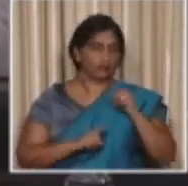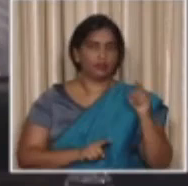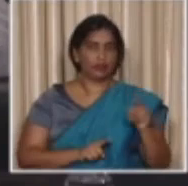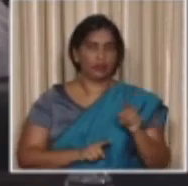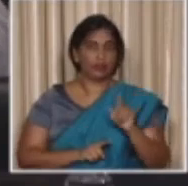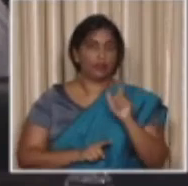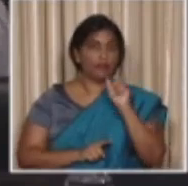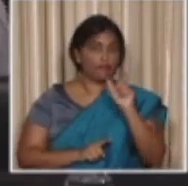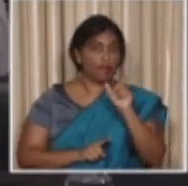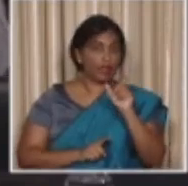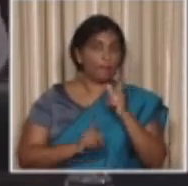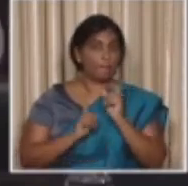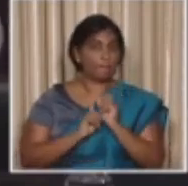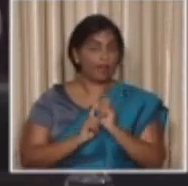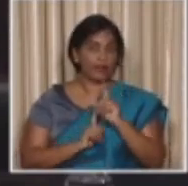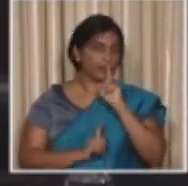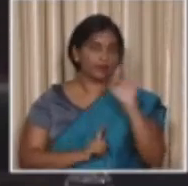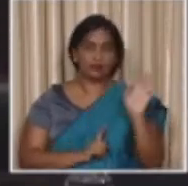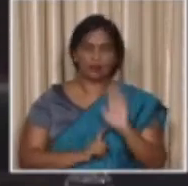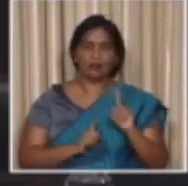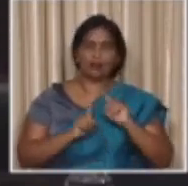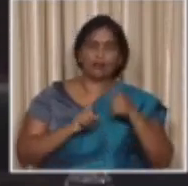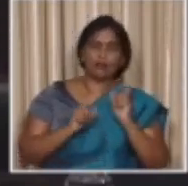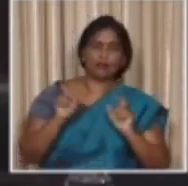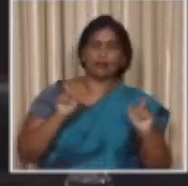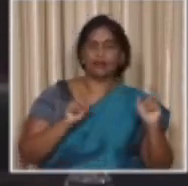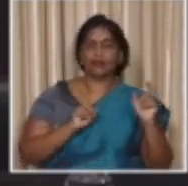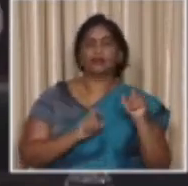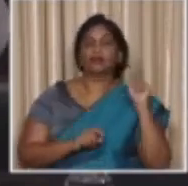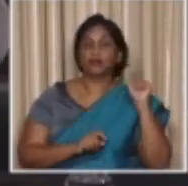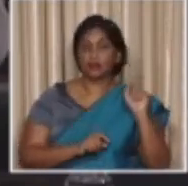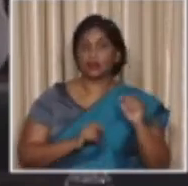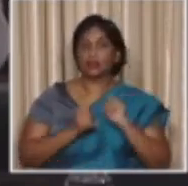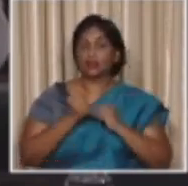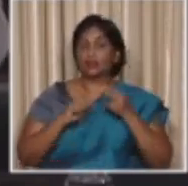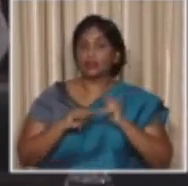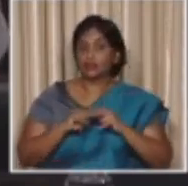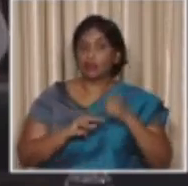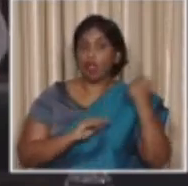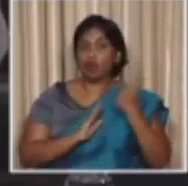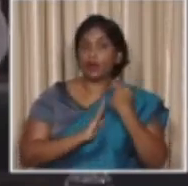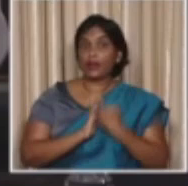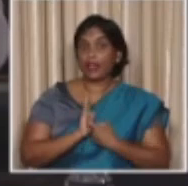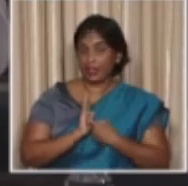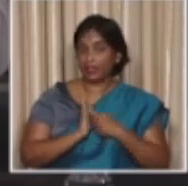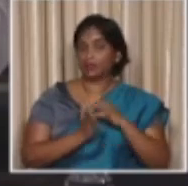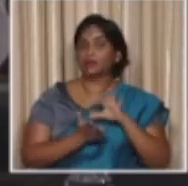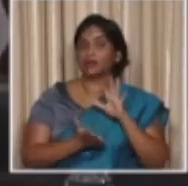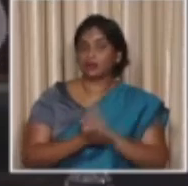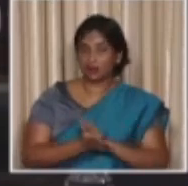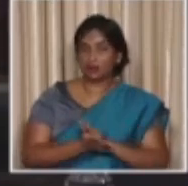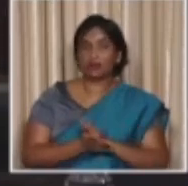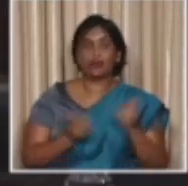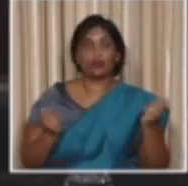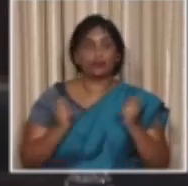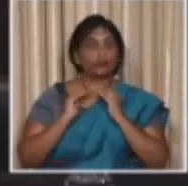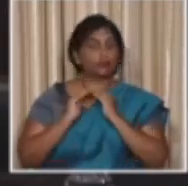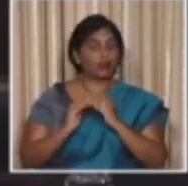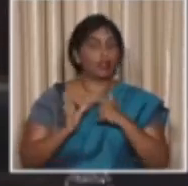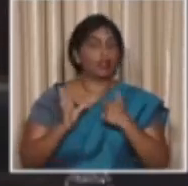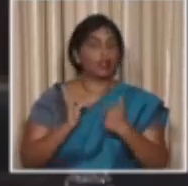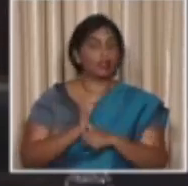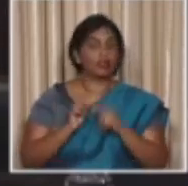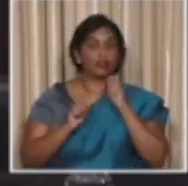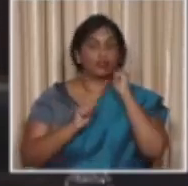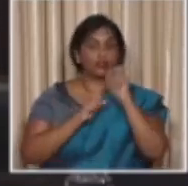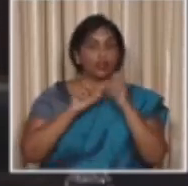වචනේ කියන්නේ නැහැ ප්‍රයිවටයිස් කියලා. ඉතින් වෙන වෙන වචන කියනවා. හැබැයි එතන ඉන්න සේවකයන්ට අලුත් නීති ගේනවා. සාප්පුහා සංකීර්ණ පනතයට අතට